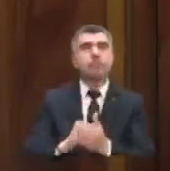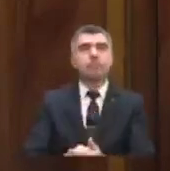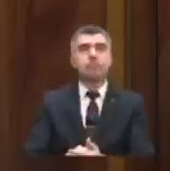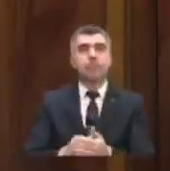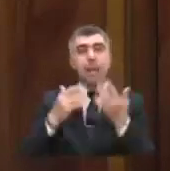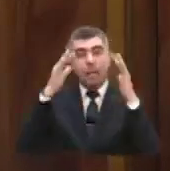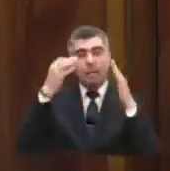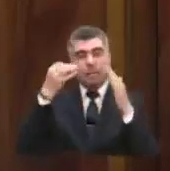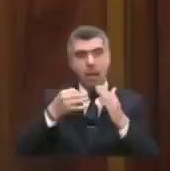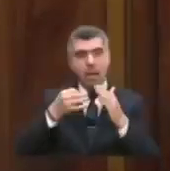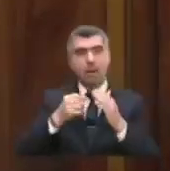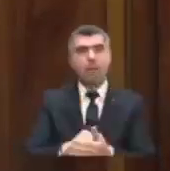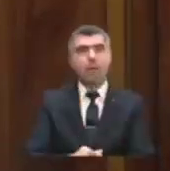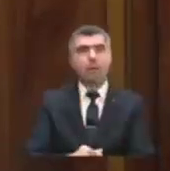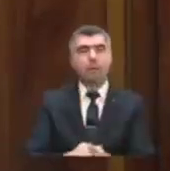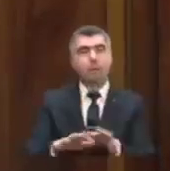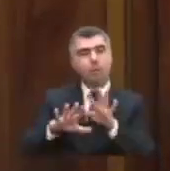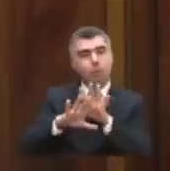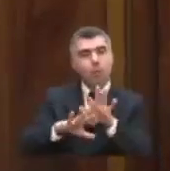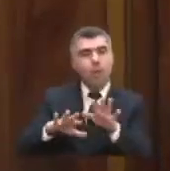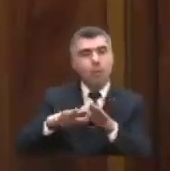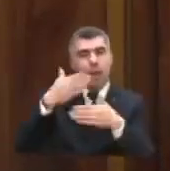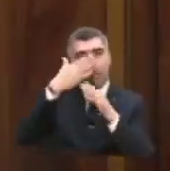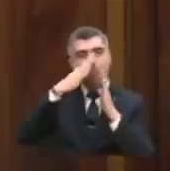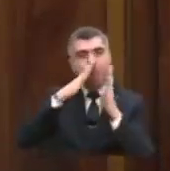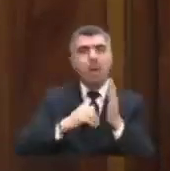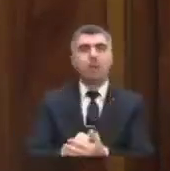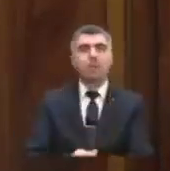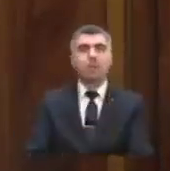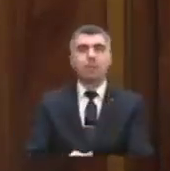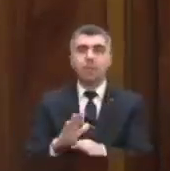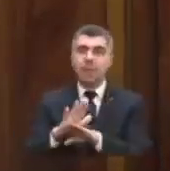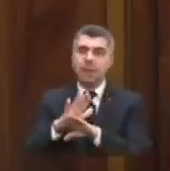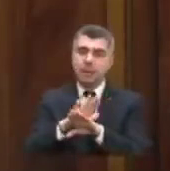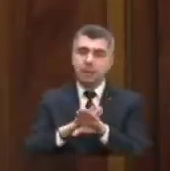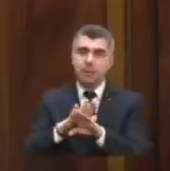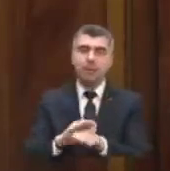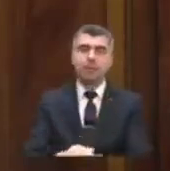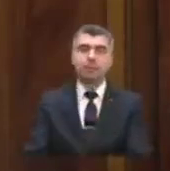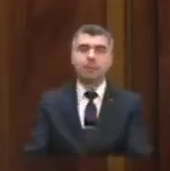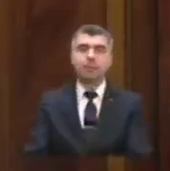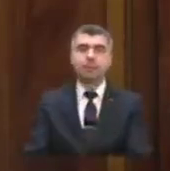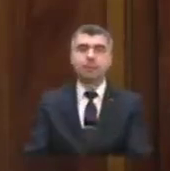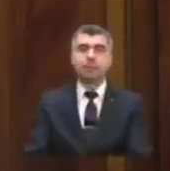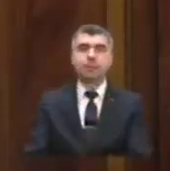الثقافة للمجتمع المغربي. وإلا سمحتوا